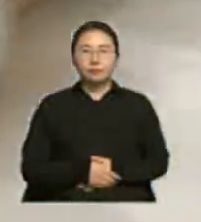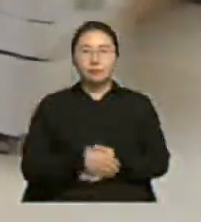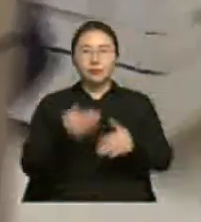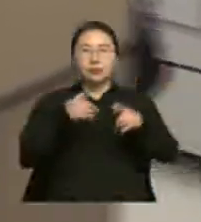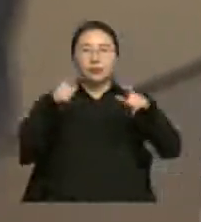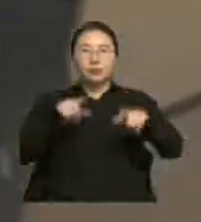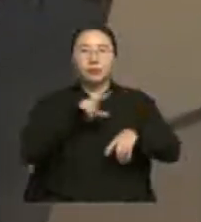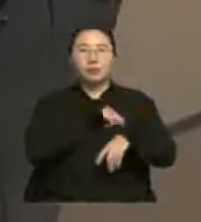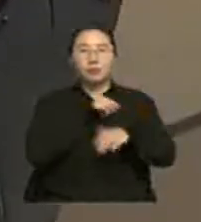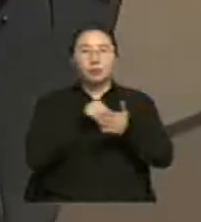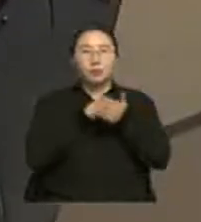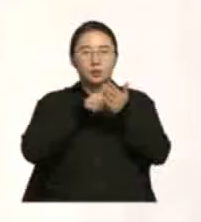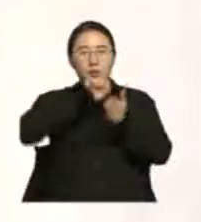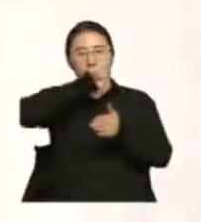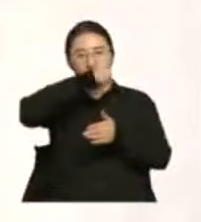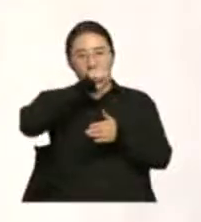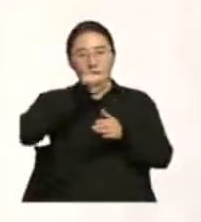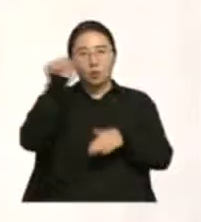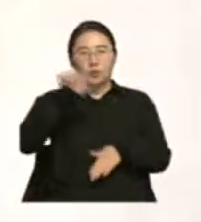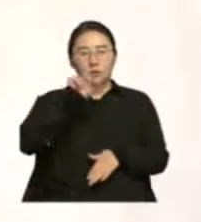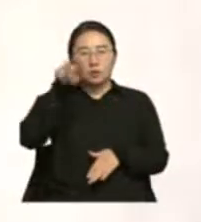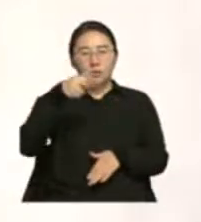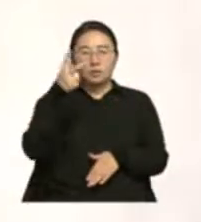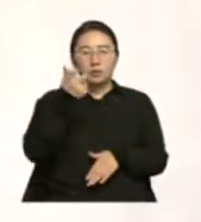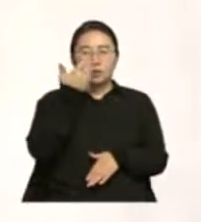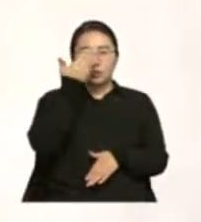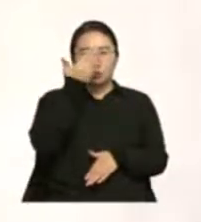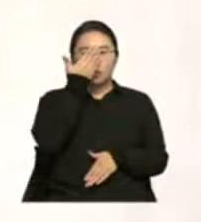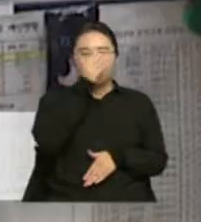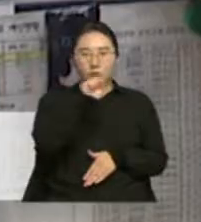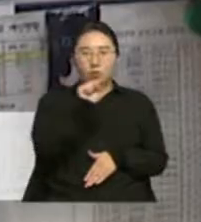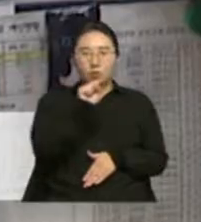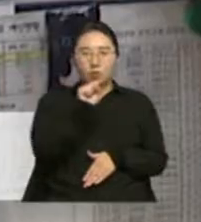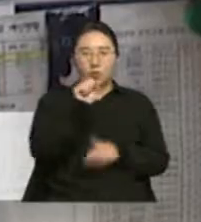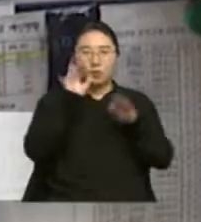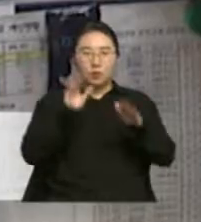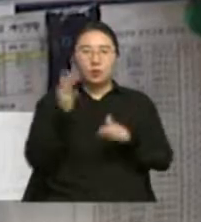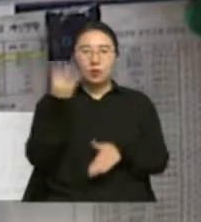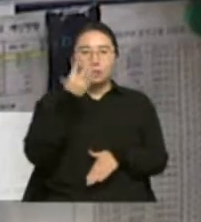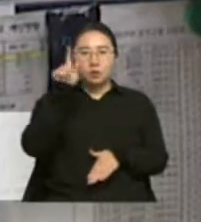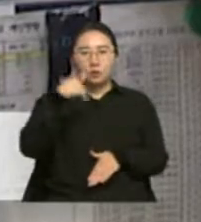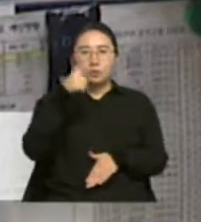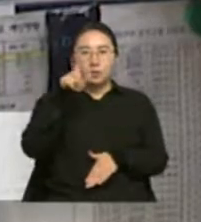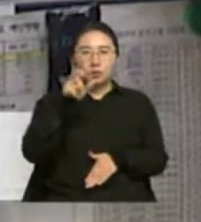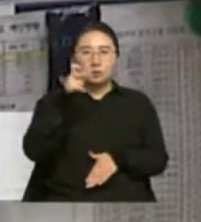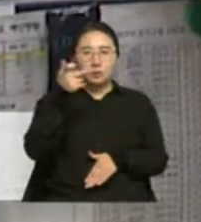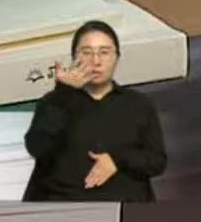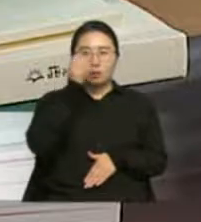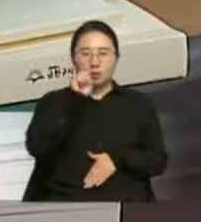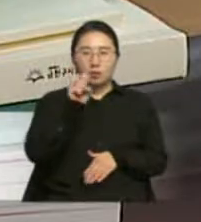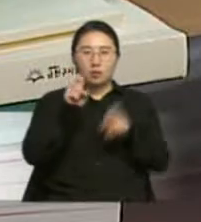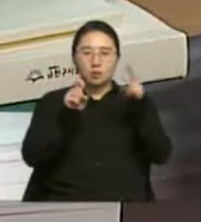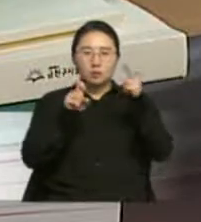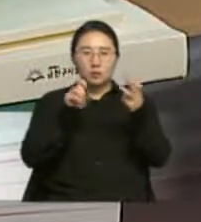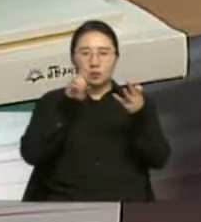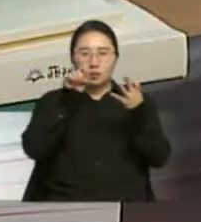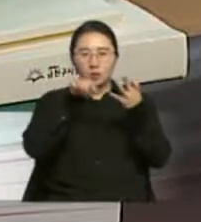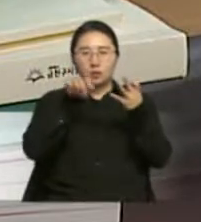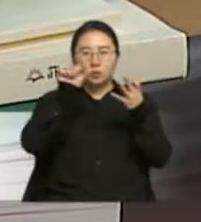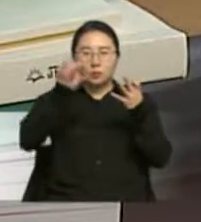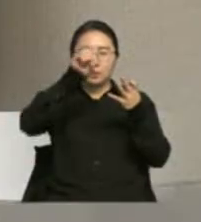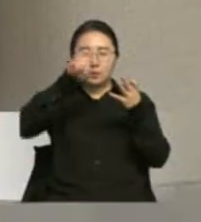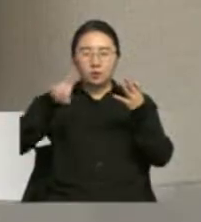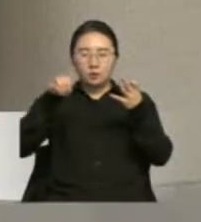금천구가 의회에 제출한 예산안은 5,279억 원. 올해 4,612억 원보다 14.5%